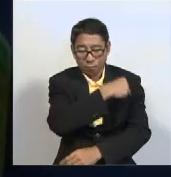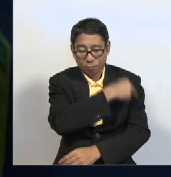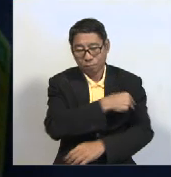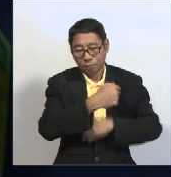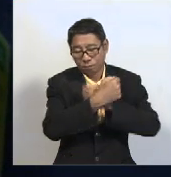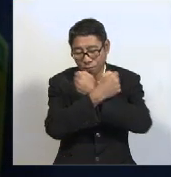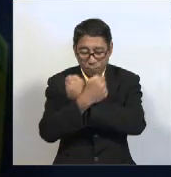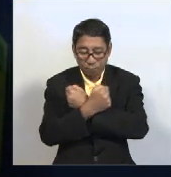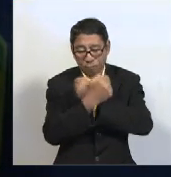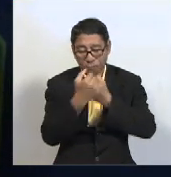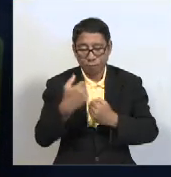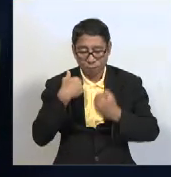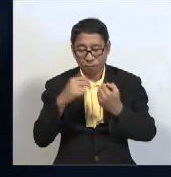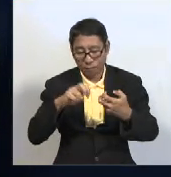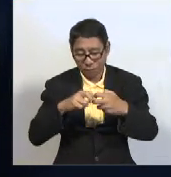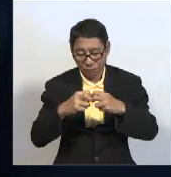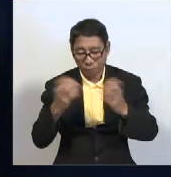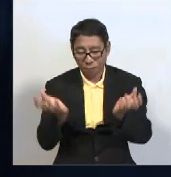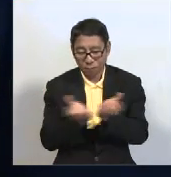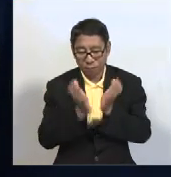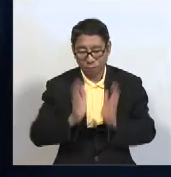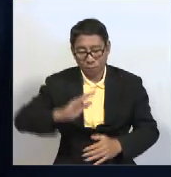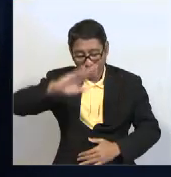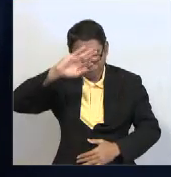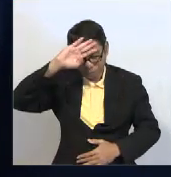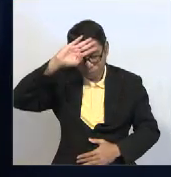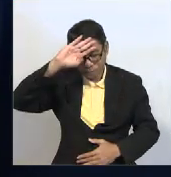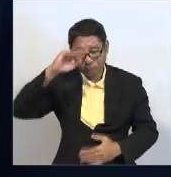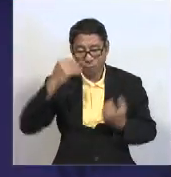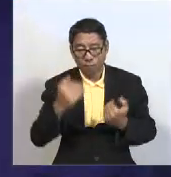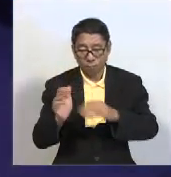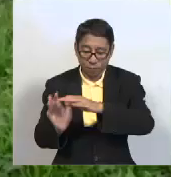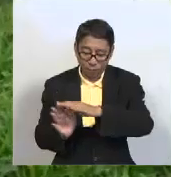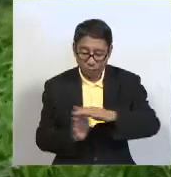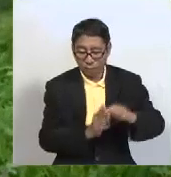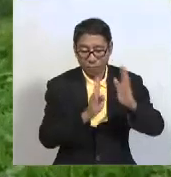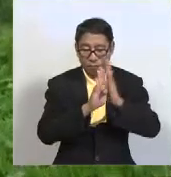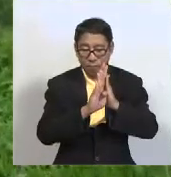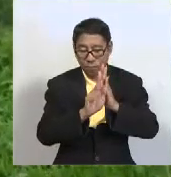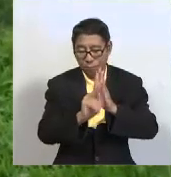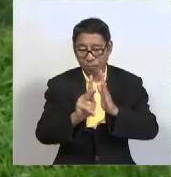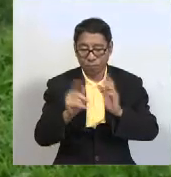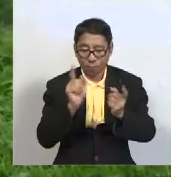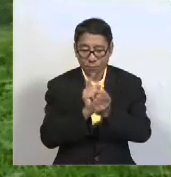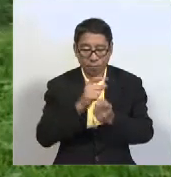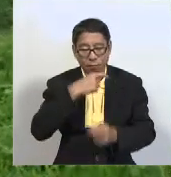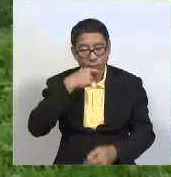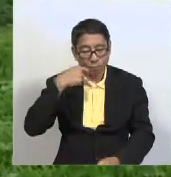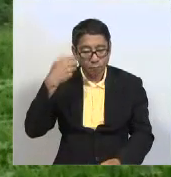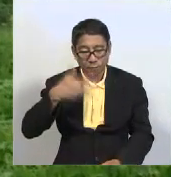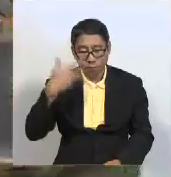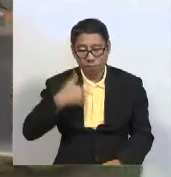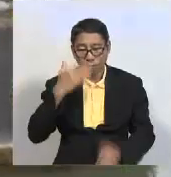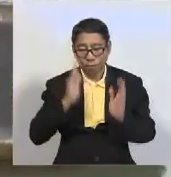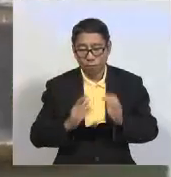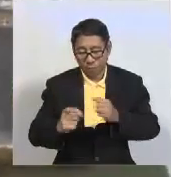ผนรับมือเพื่อไม่ให้เกิดผลกระทบกับผู้ป่วยครับ ส่วนที่จังหวัดบึงกาฬก็ประสบปัญหาภัยแล้งเหมือนกันนะค